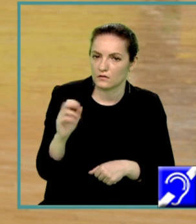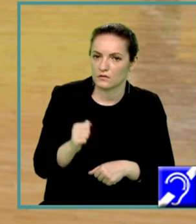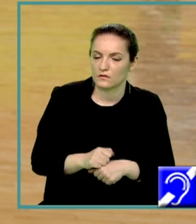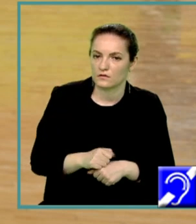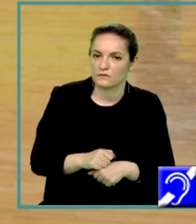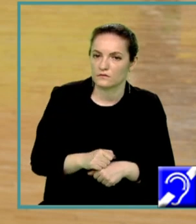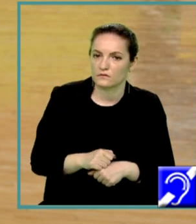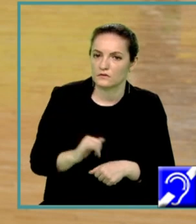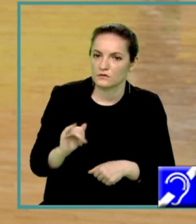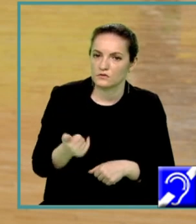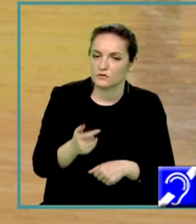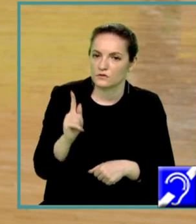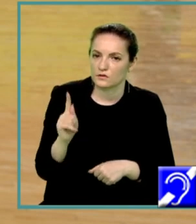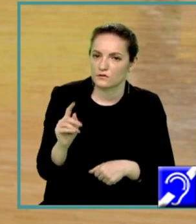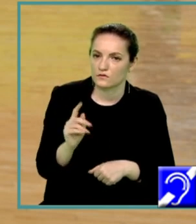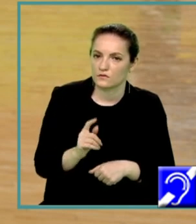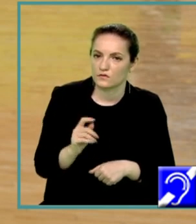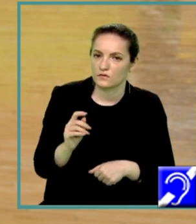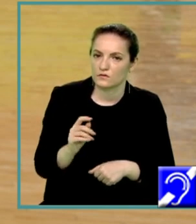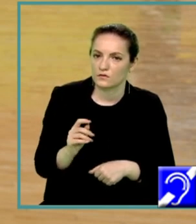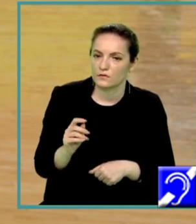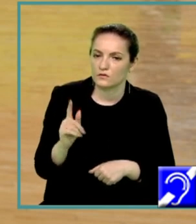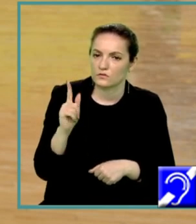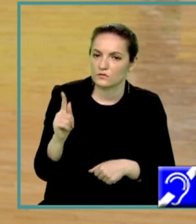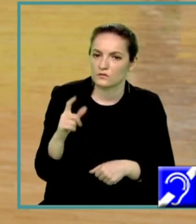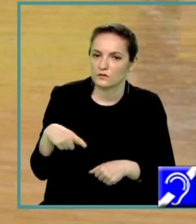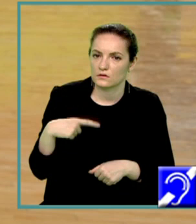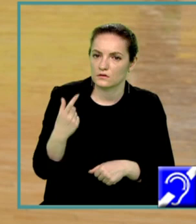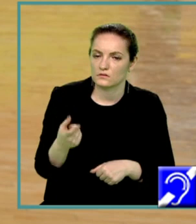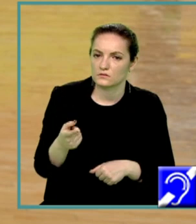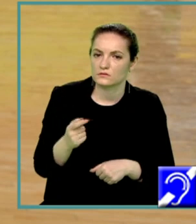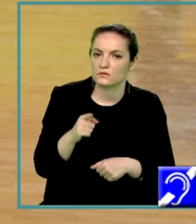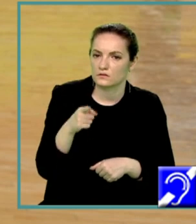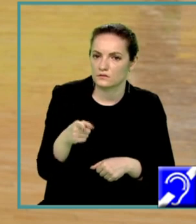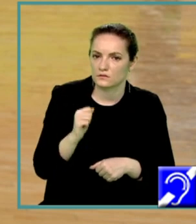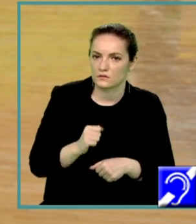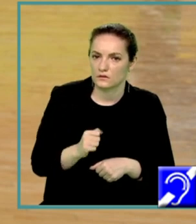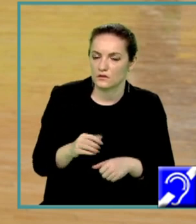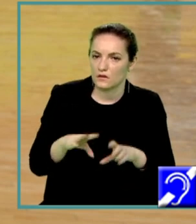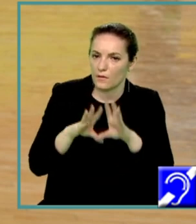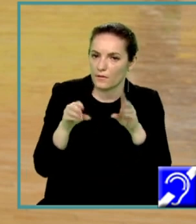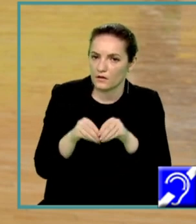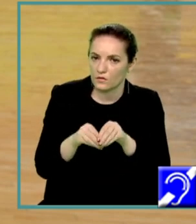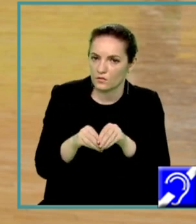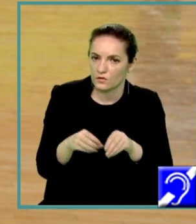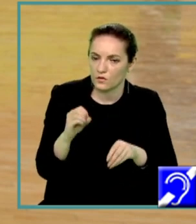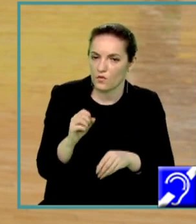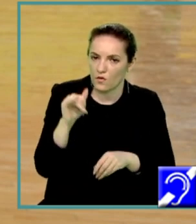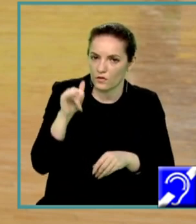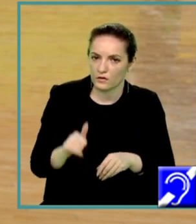graficul funcției G este acesta, care împreună cu axa OY